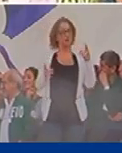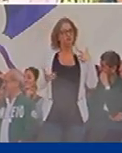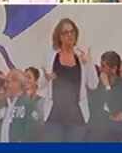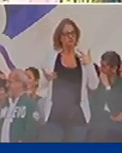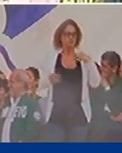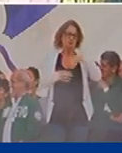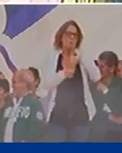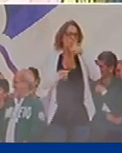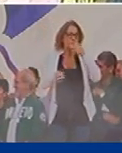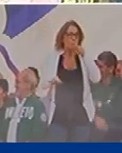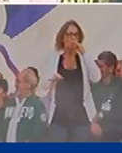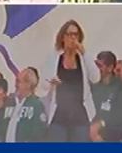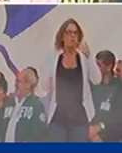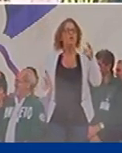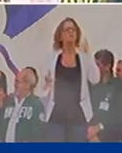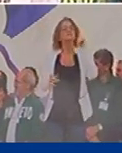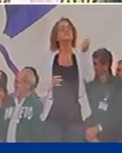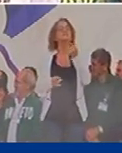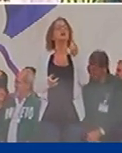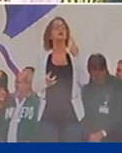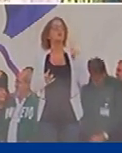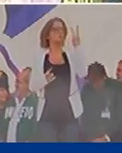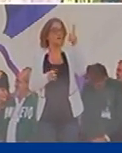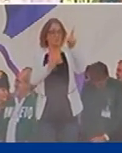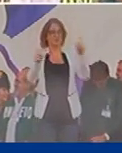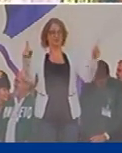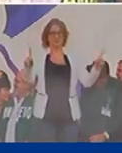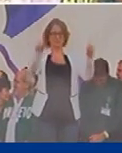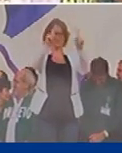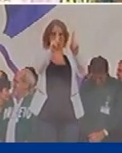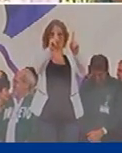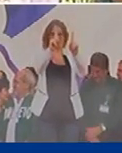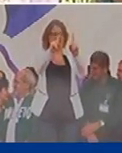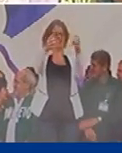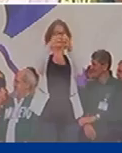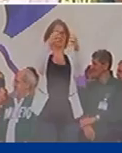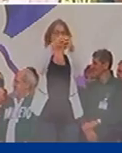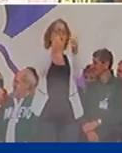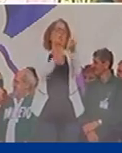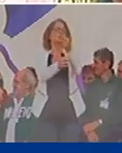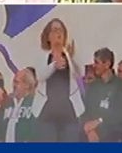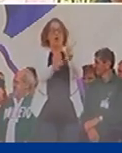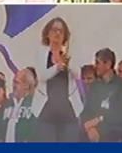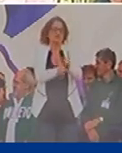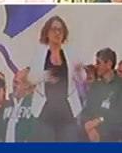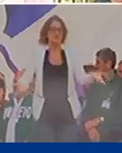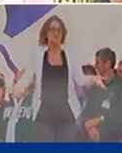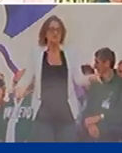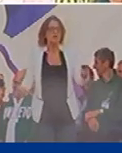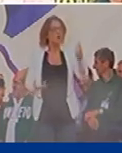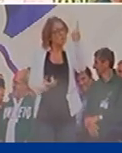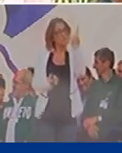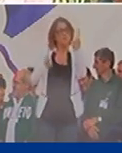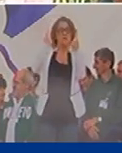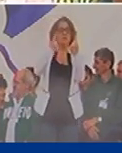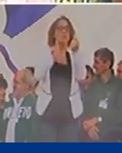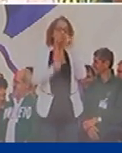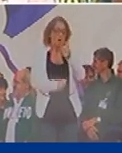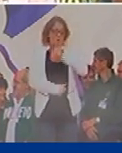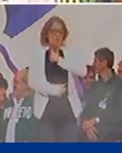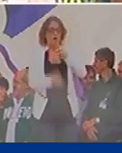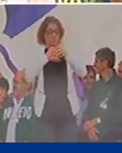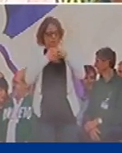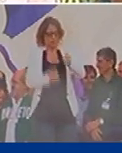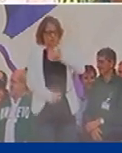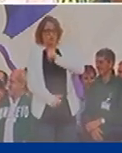sta, ci sta. Quando metti due esseri umani in una stanza, dopo un po' litigano anche solo in due. A volte uno riesce a litigare anche con se stesso